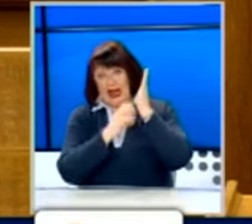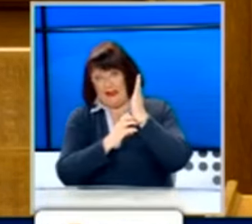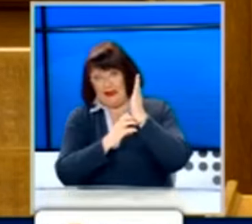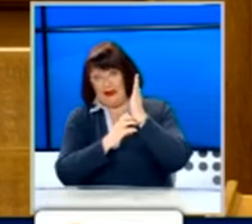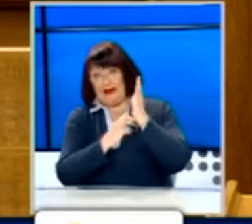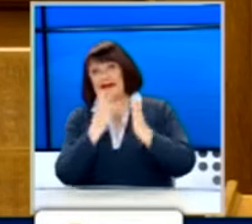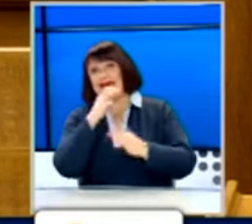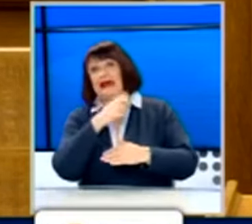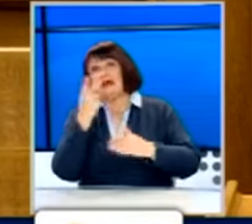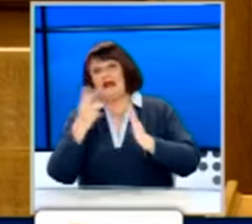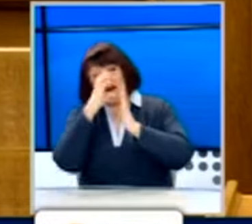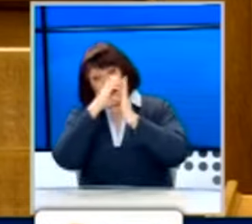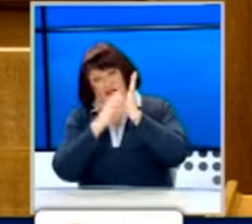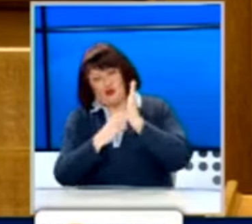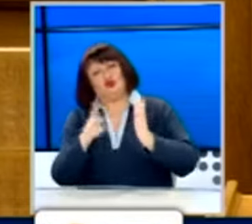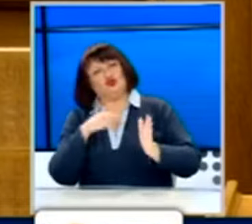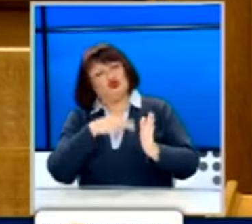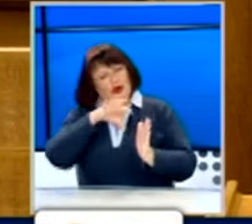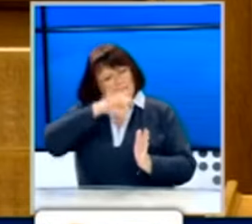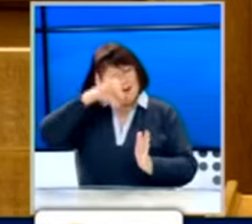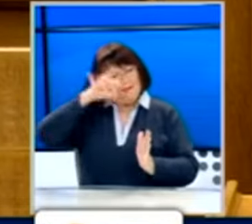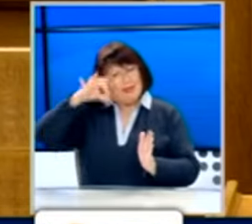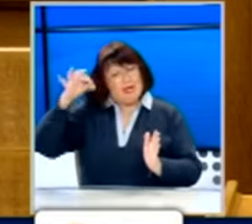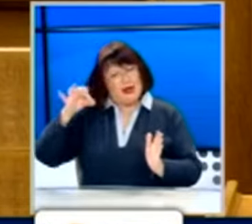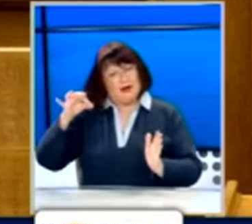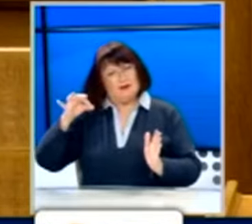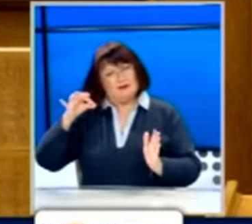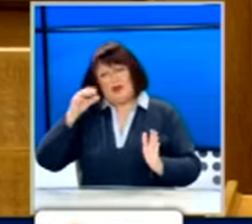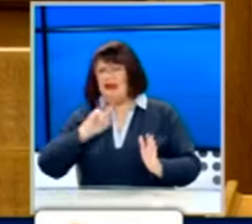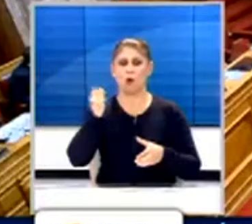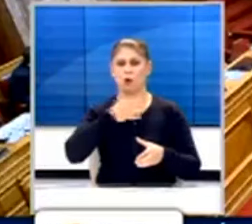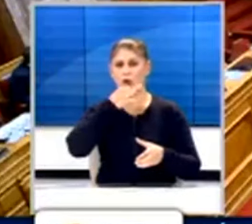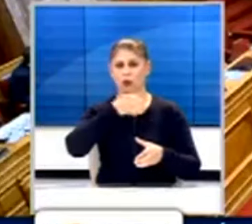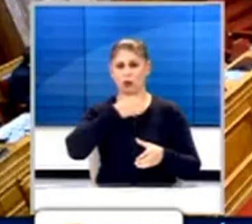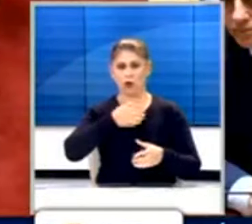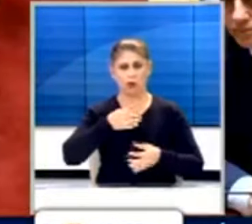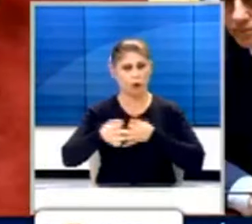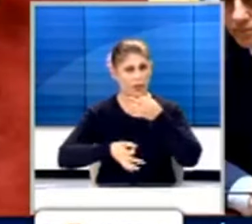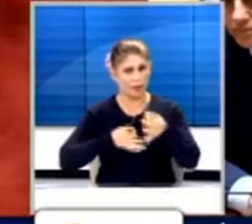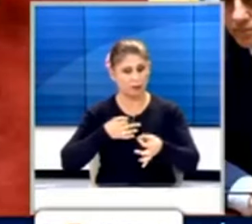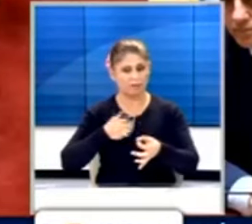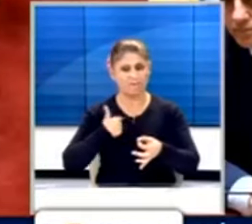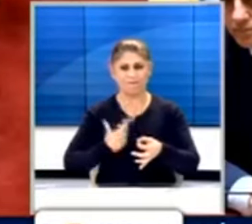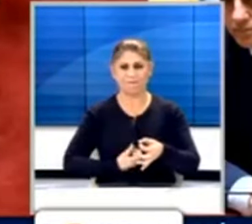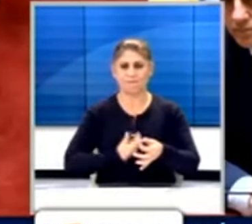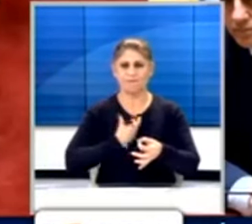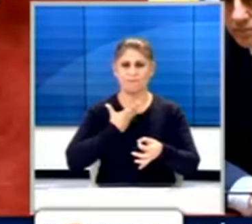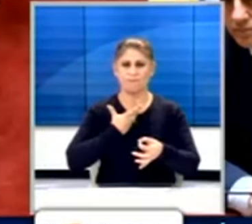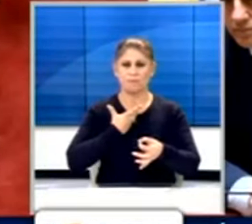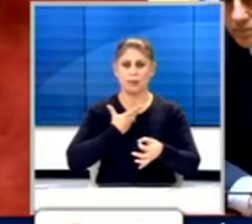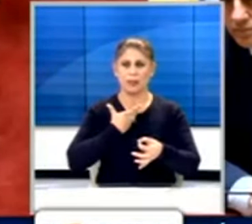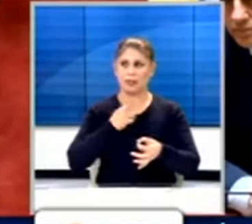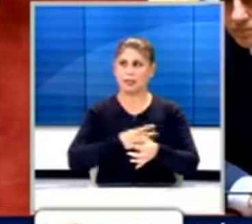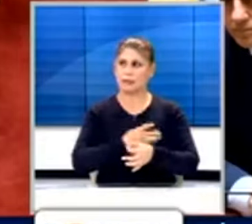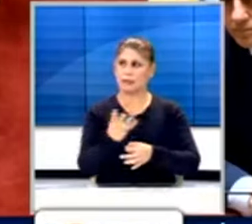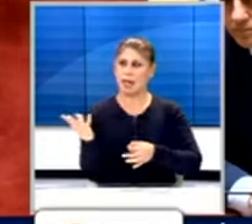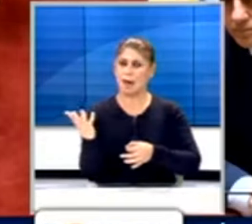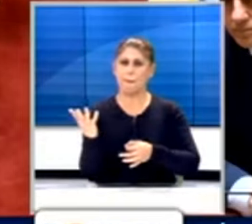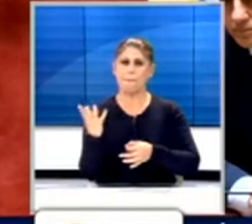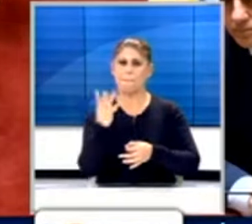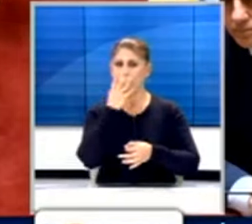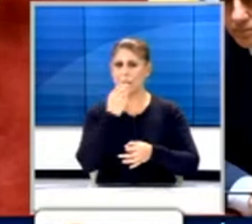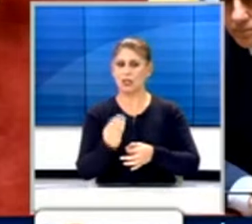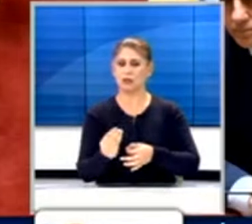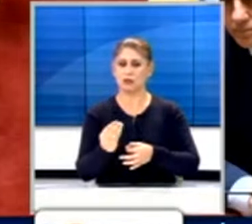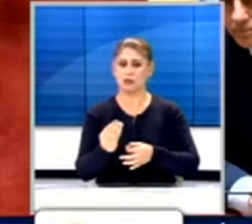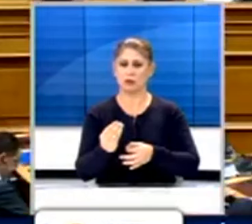Προφανέστατα έχεις δει κάποια σωστά πράγματα που βελτιώνουν τις διαδικασίες. Έχω την αίσθηση ότι σαν να κάνατε ως Πασόκ μια στροφή 360 μοίρες